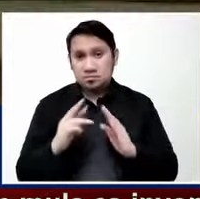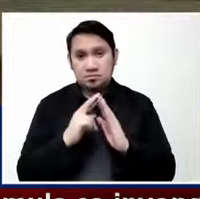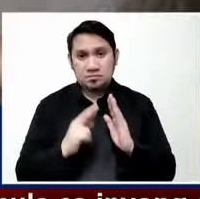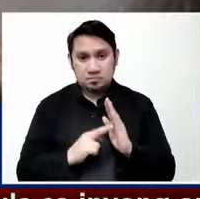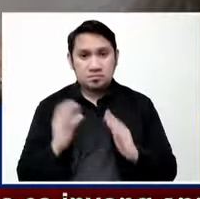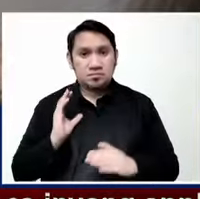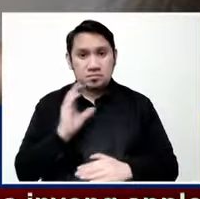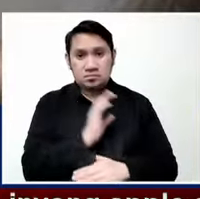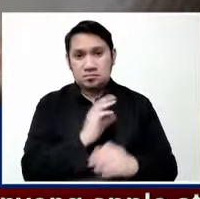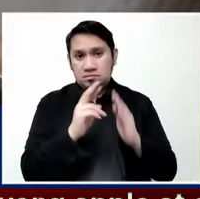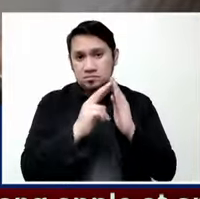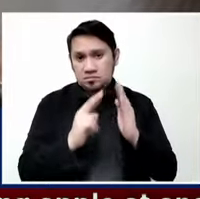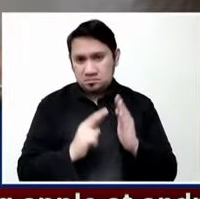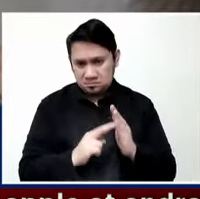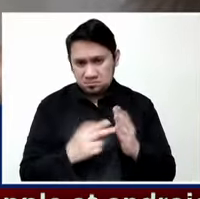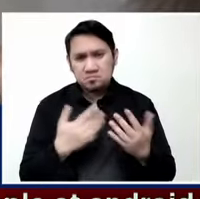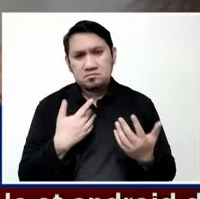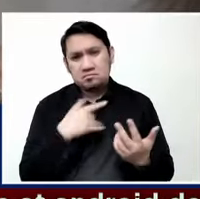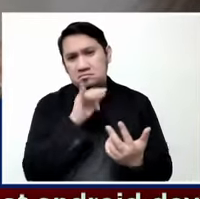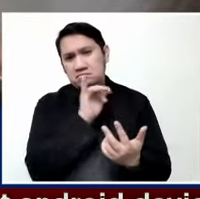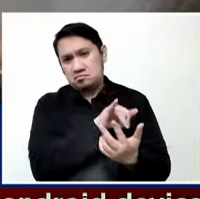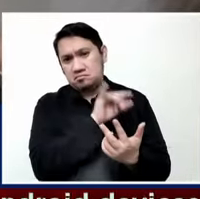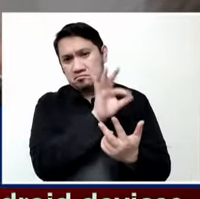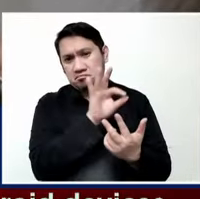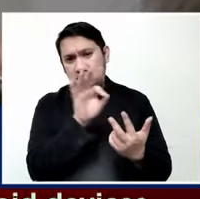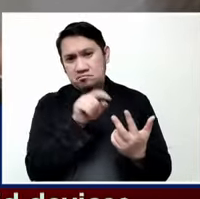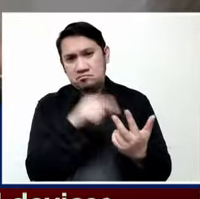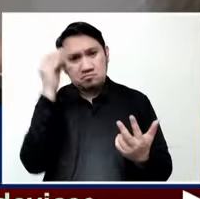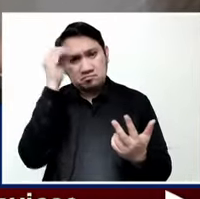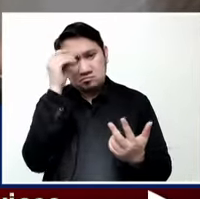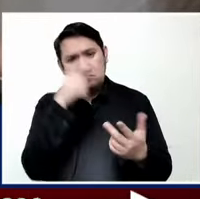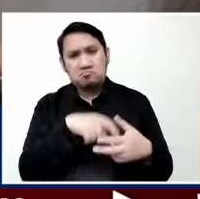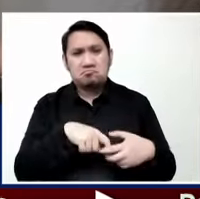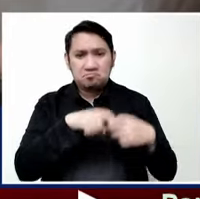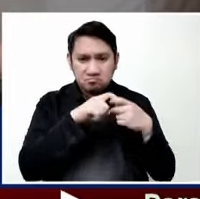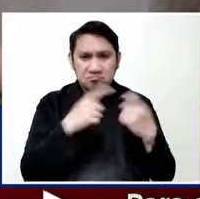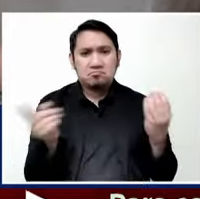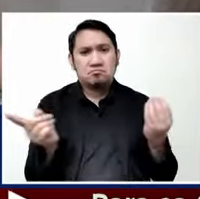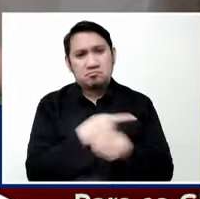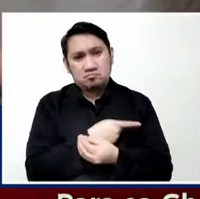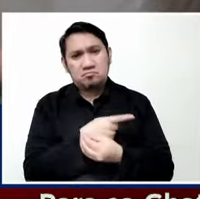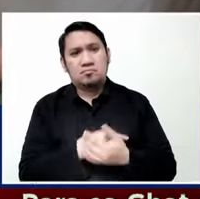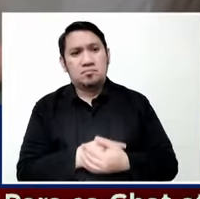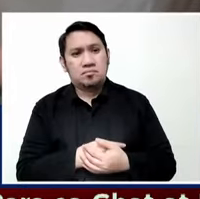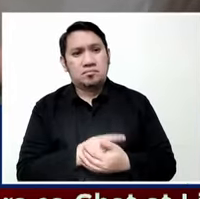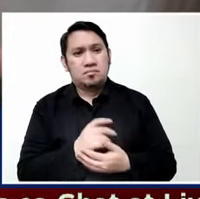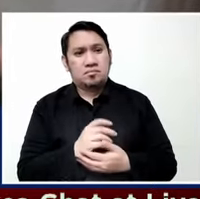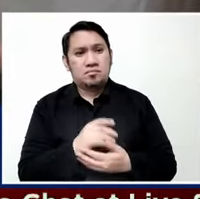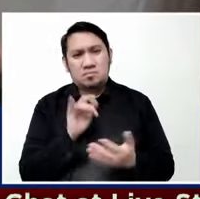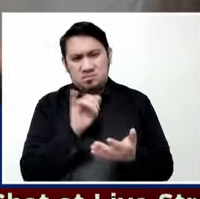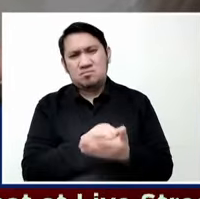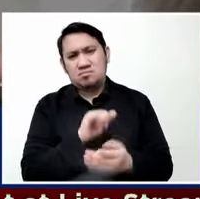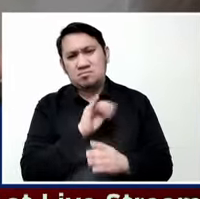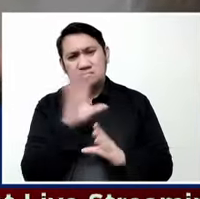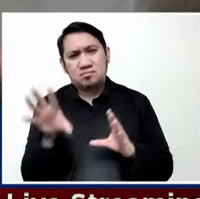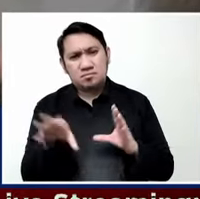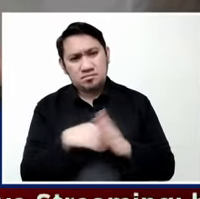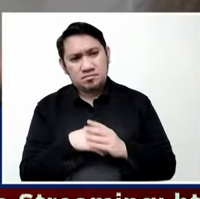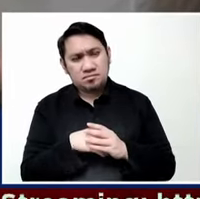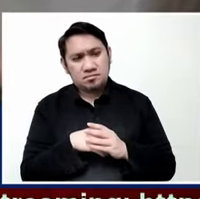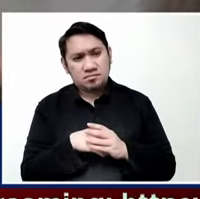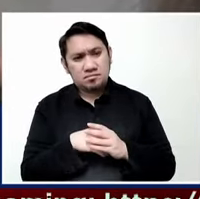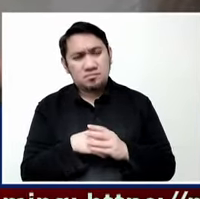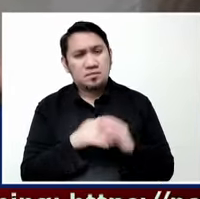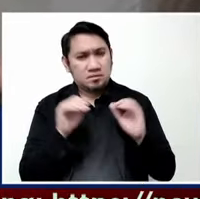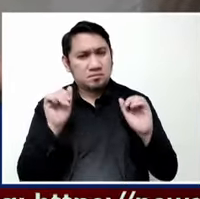yung mga options ng Committee on Ethics. Suspension, expulsion, yan. Kasama yan doon sa mga